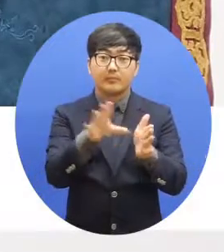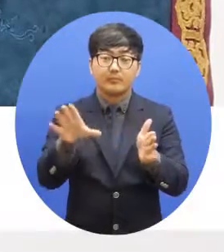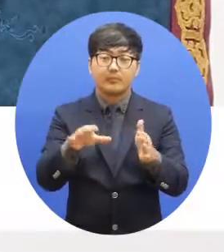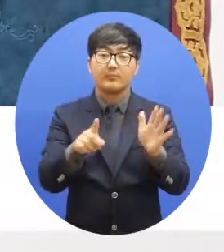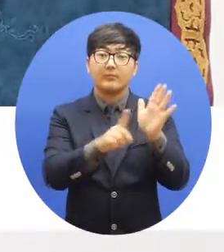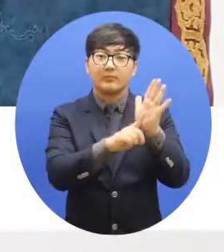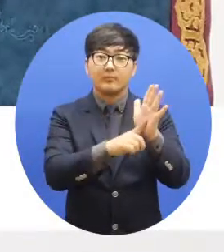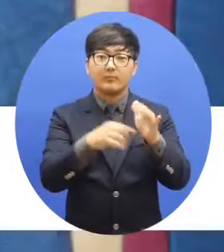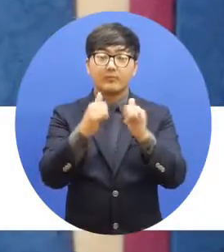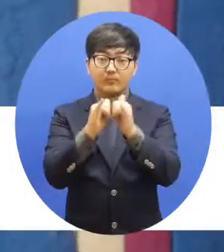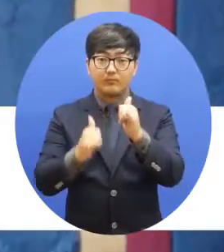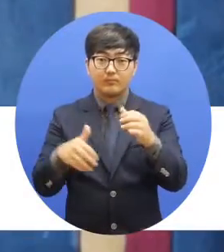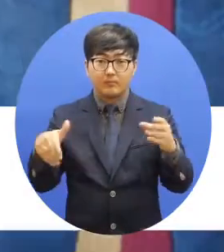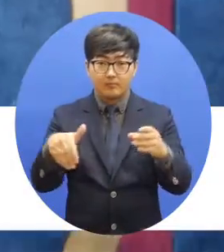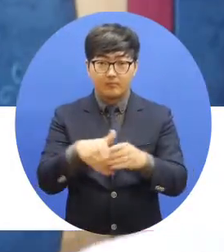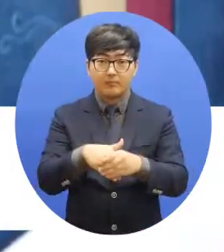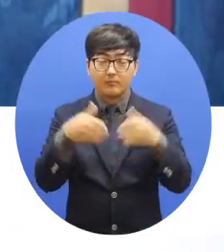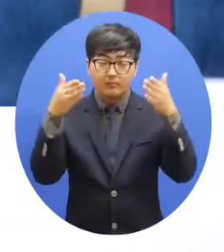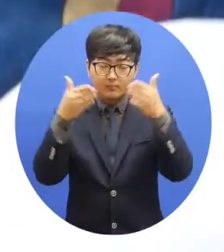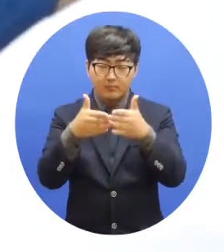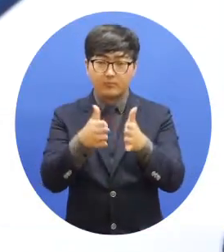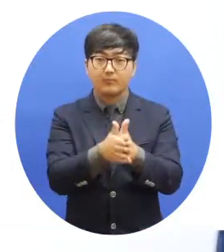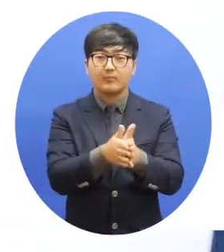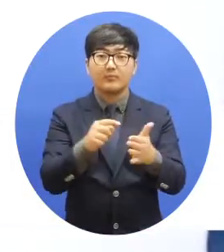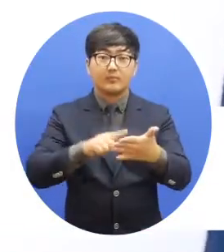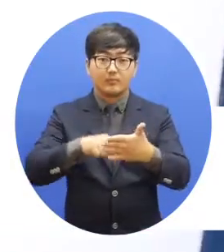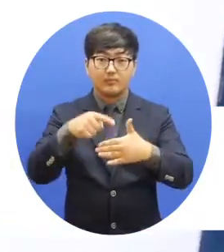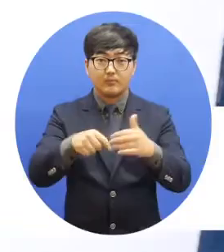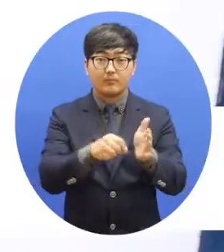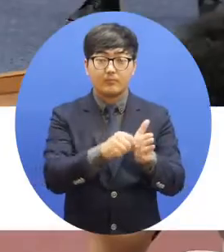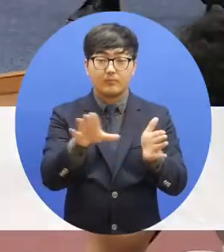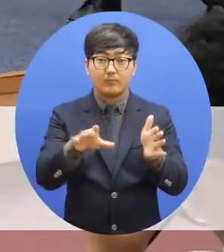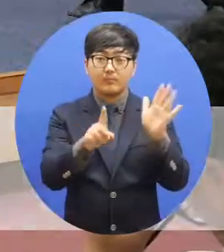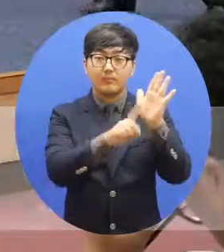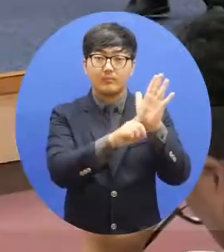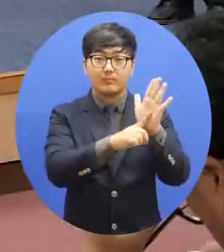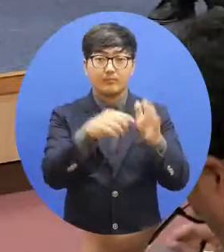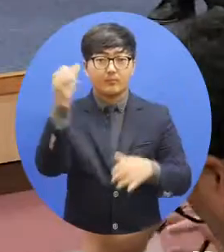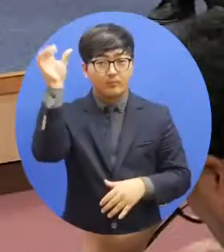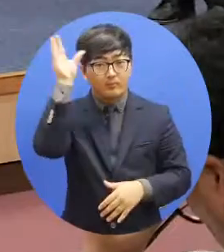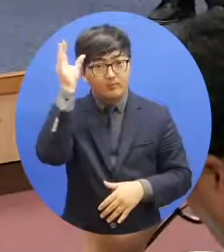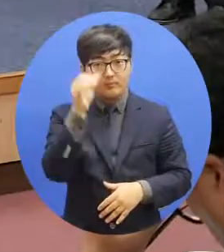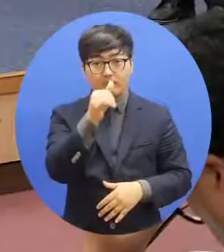문화의 중심도시 공주를 대뇌의 알리 기회가 마련될 것으로 기대하고 있습니다